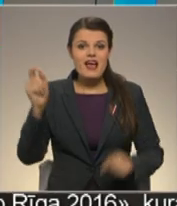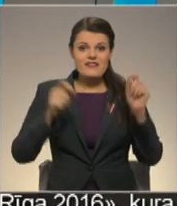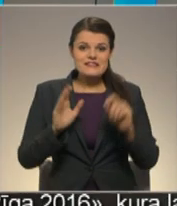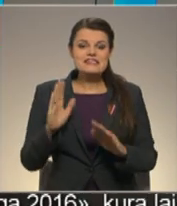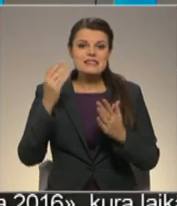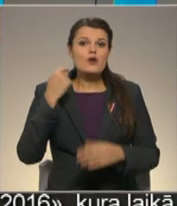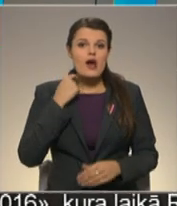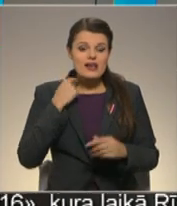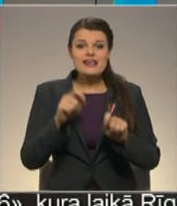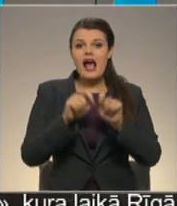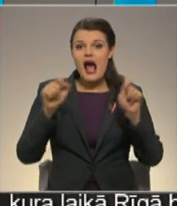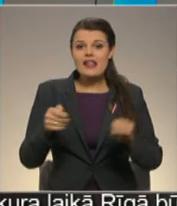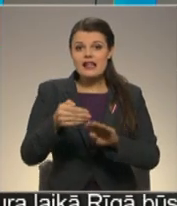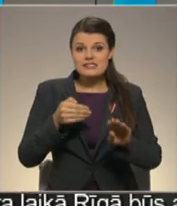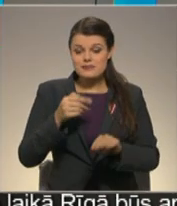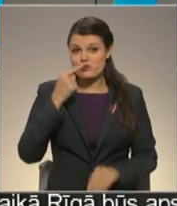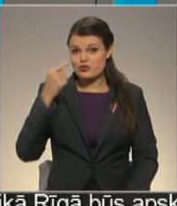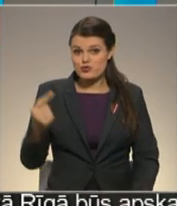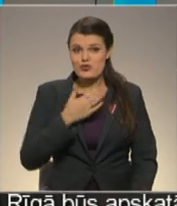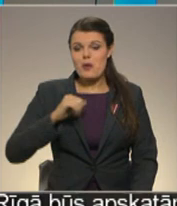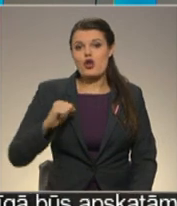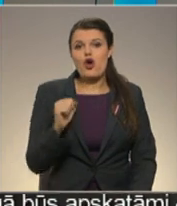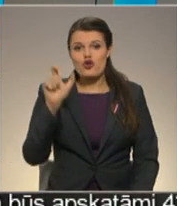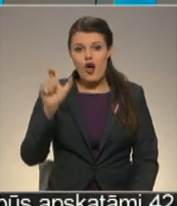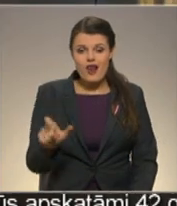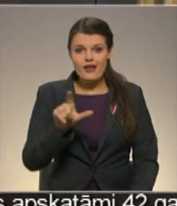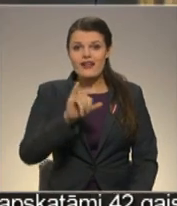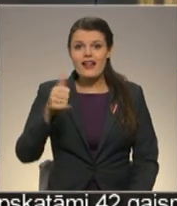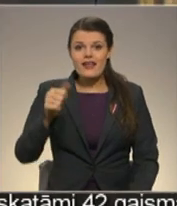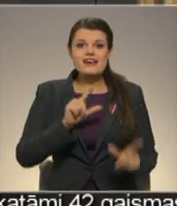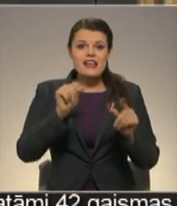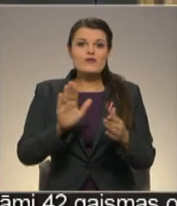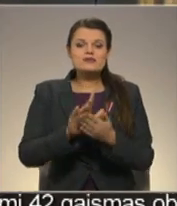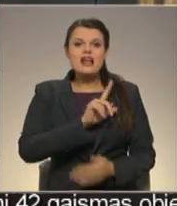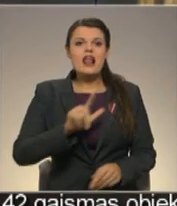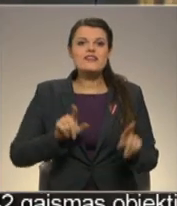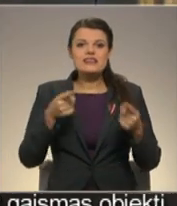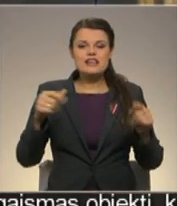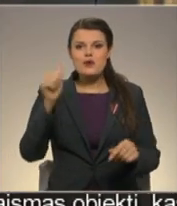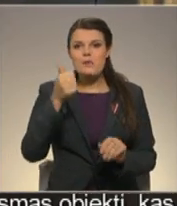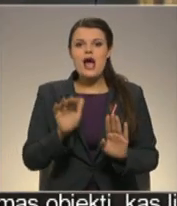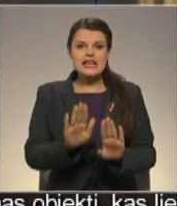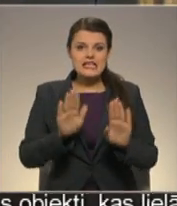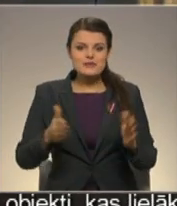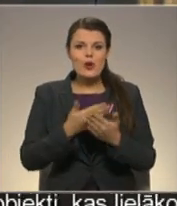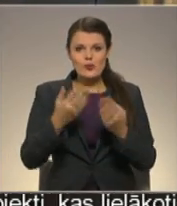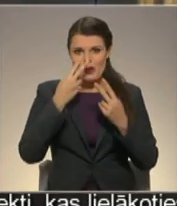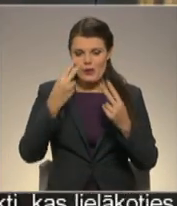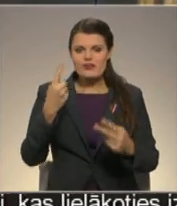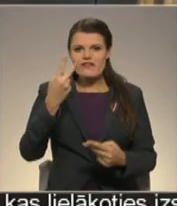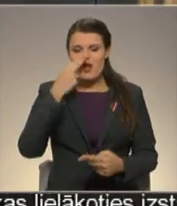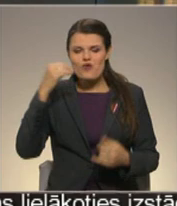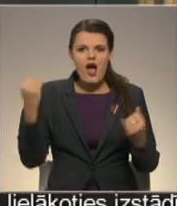Festivāls Staro Rīga atklāts pirms stundas, un mana kolēģa Līga Gaigala devusies uz Latvijas Nacionālā mākslas muzeju, kur baudāma viena